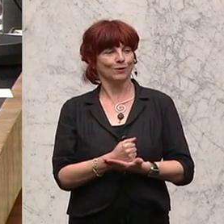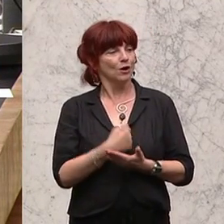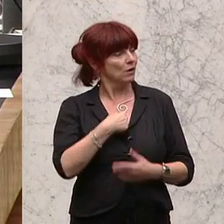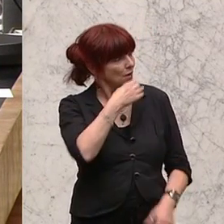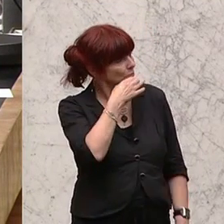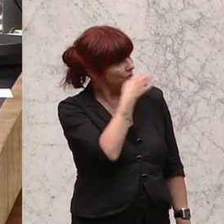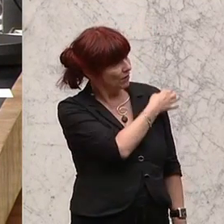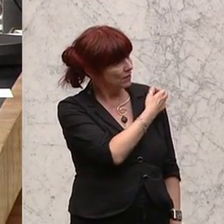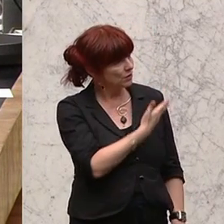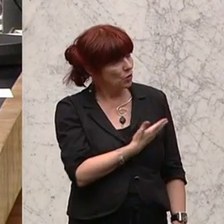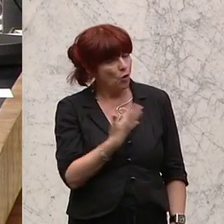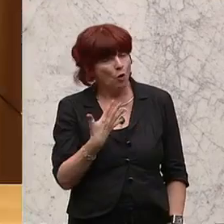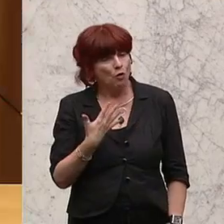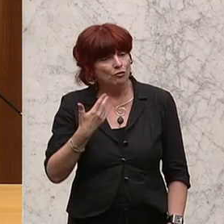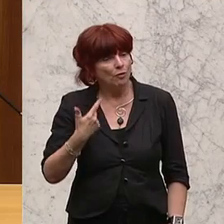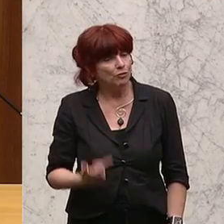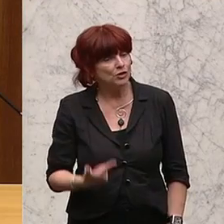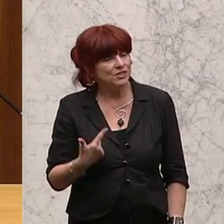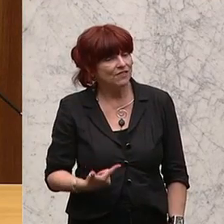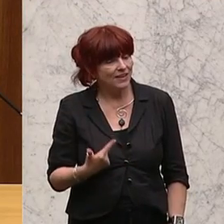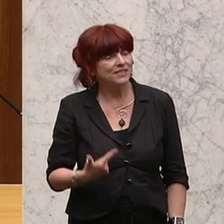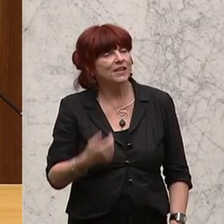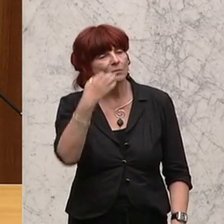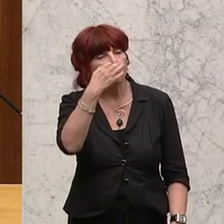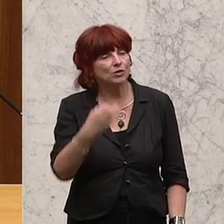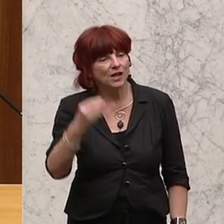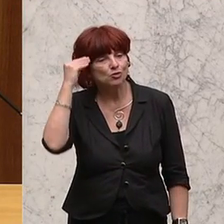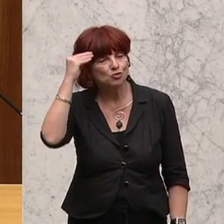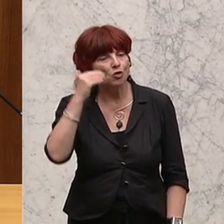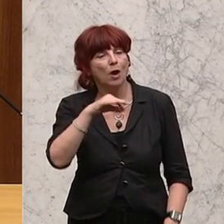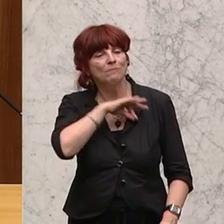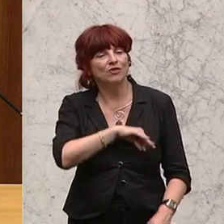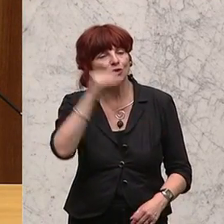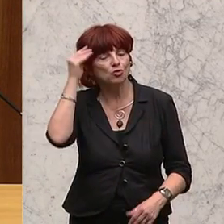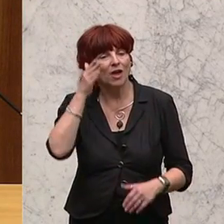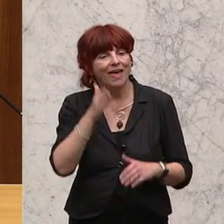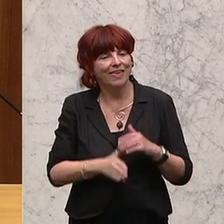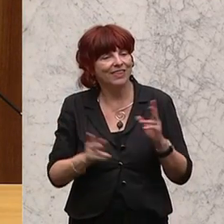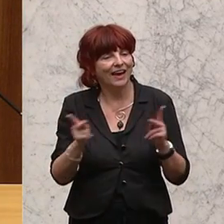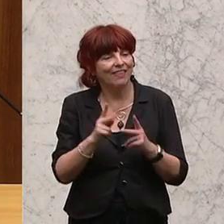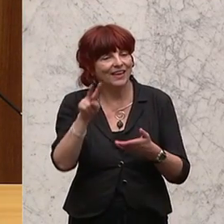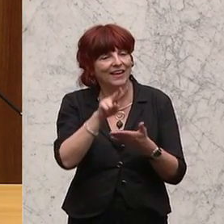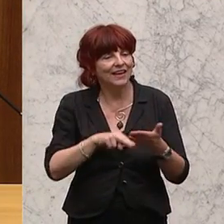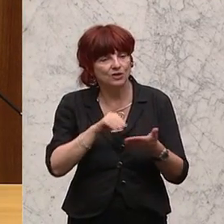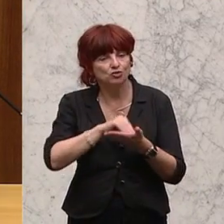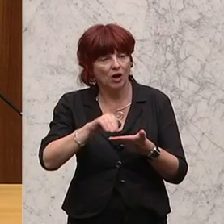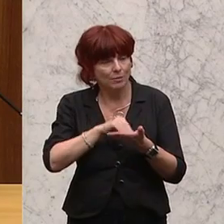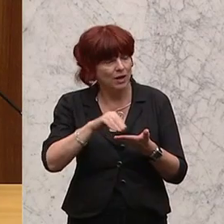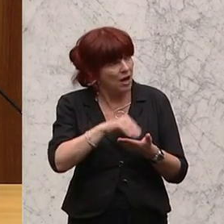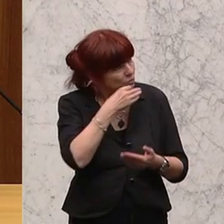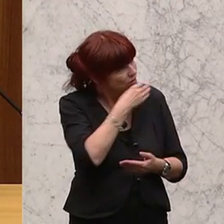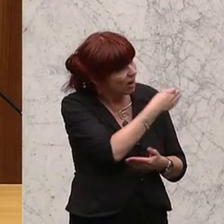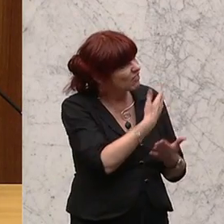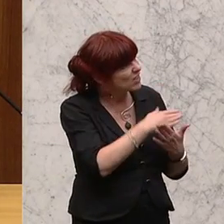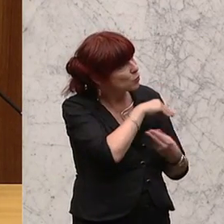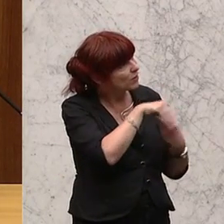wie sie denn mit den 25%, die nicht lesen und schreiben können, nach der Pflichtschule umgehen. Und was ihr großes Ziel in 10 Jahren ist, was sie